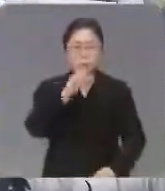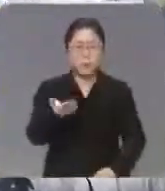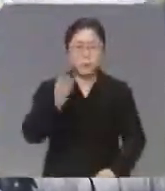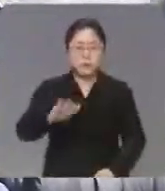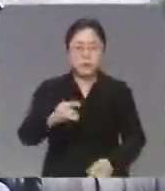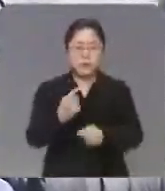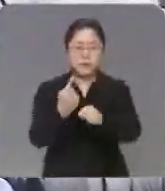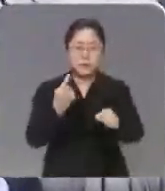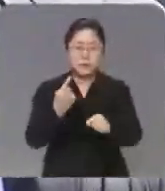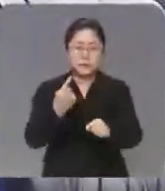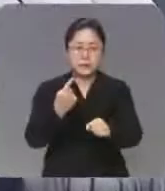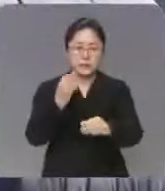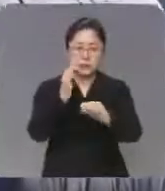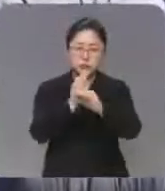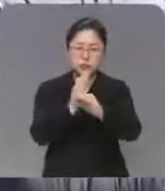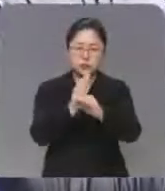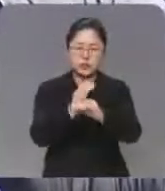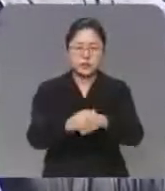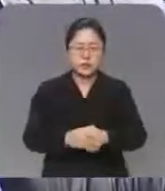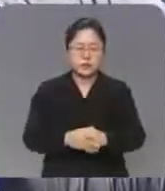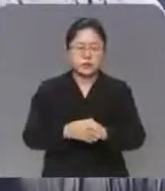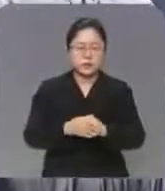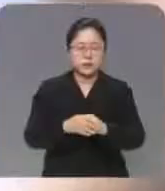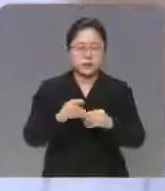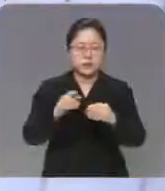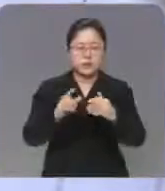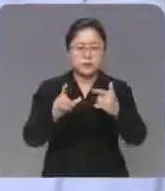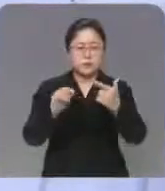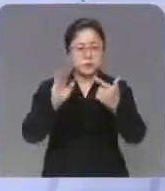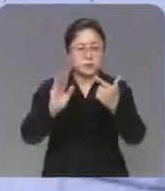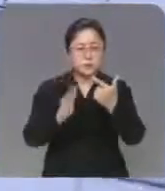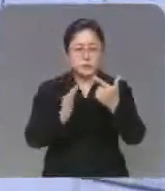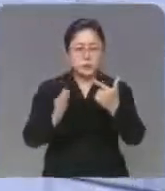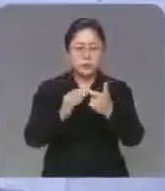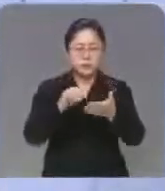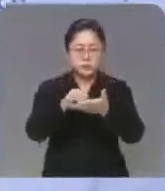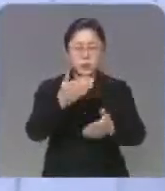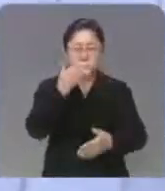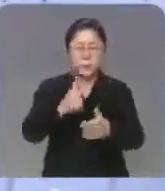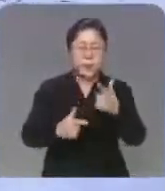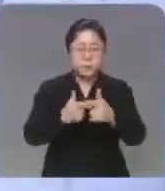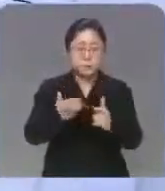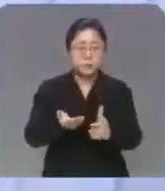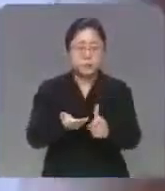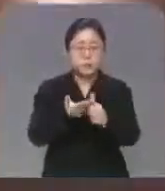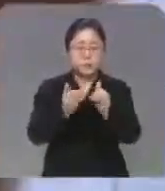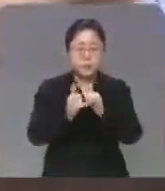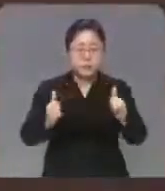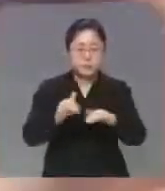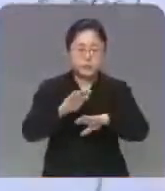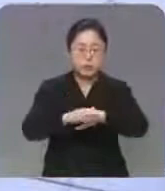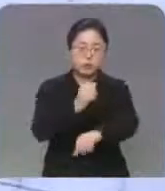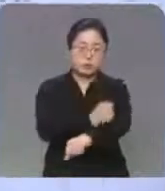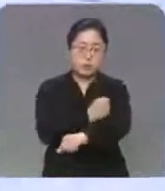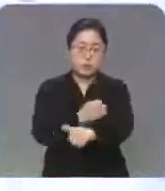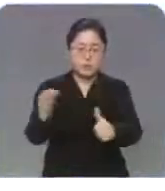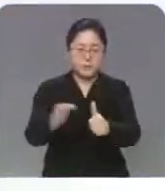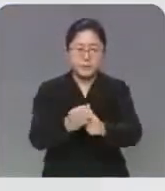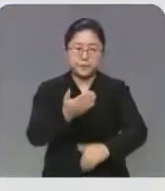불가능했지만 지난해 중순부터 임야도 추가됐습니다. 이에 따라 임업인들도 농업수당을 받을 수 있게